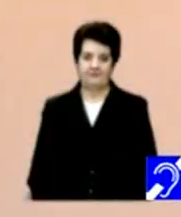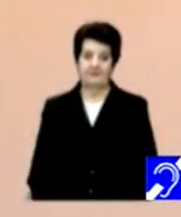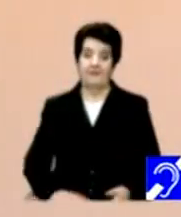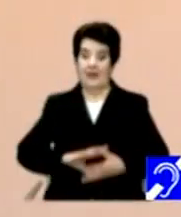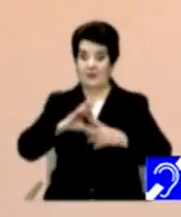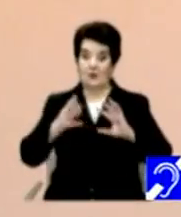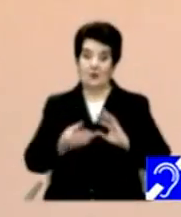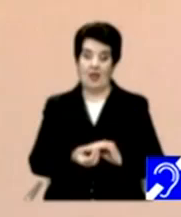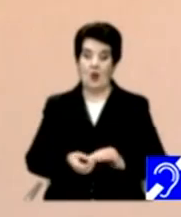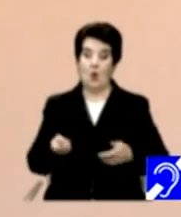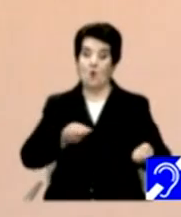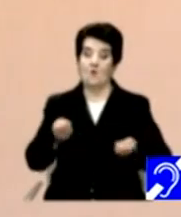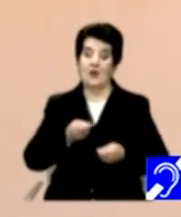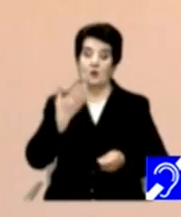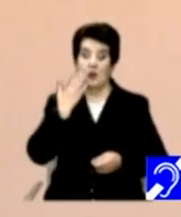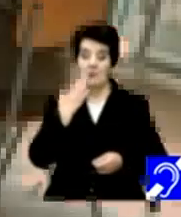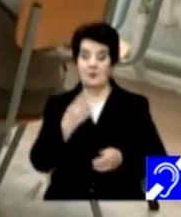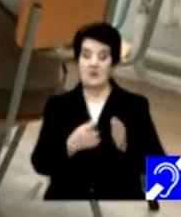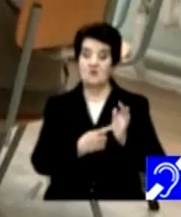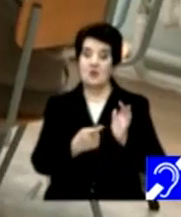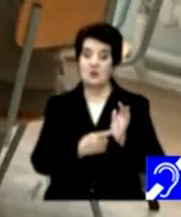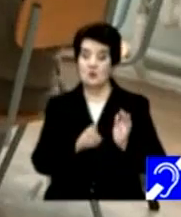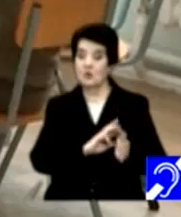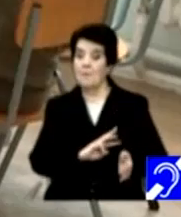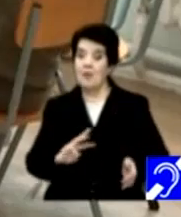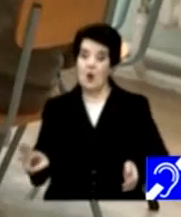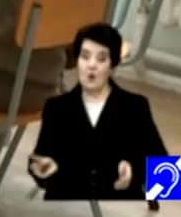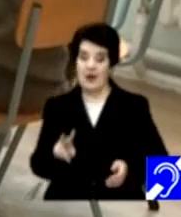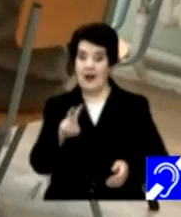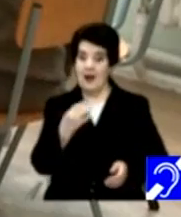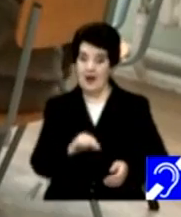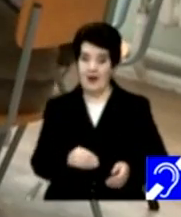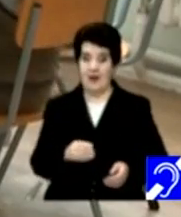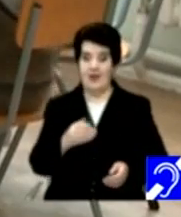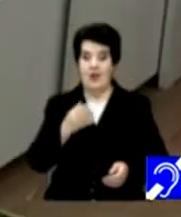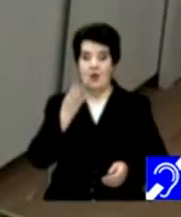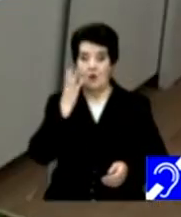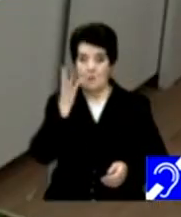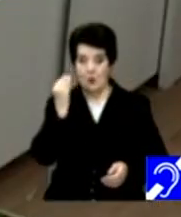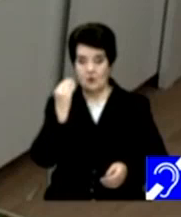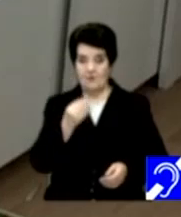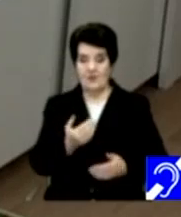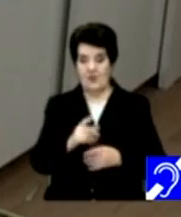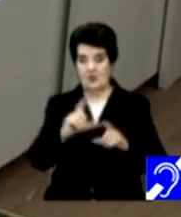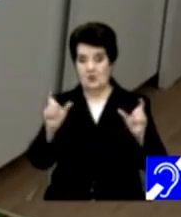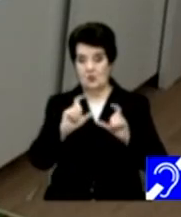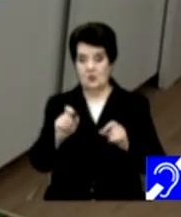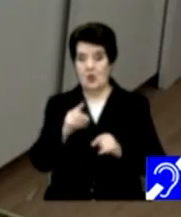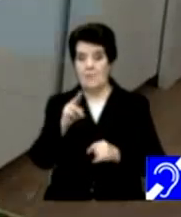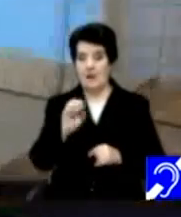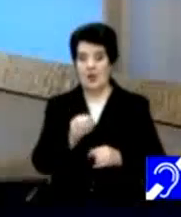În total, Guvernul României a alocat peste 600 de milioane de lei moldovenești pentru renovarea instituțiilor preșcolare din Republica